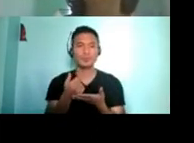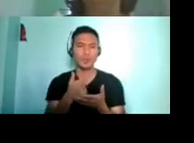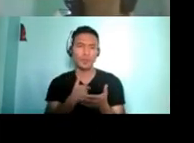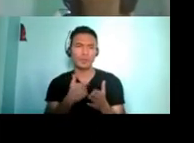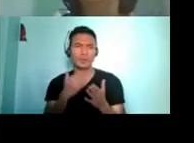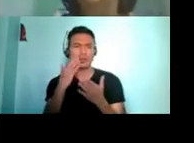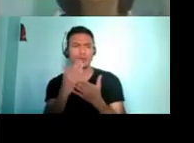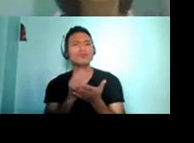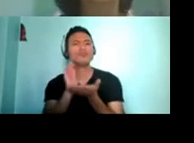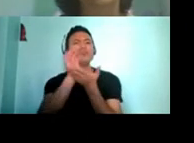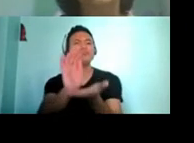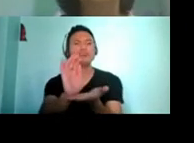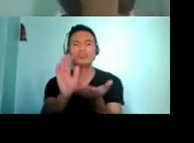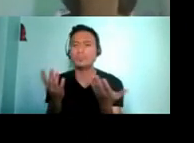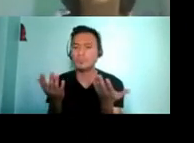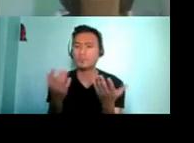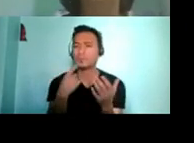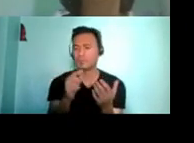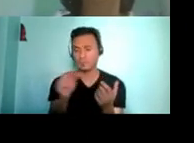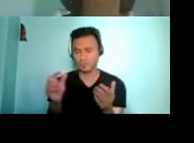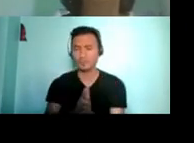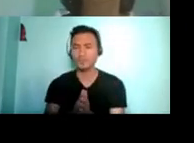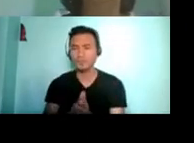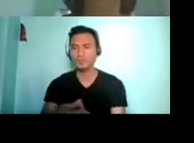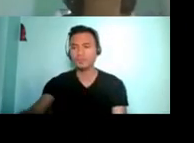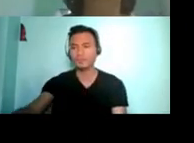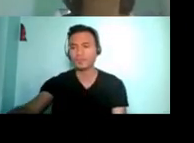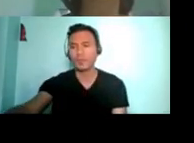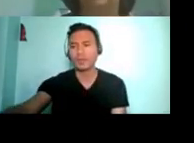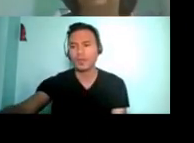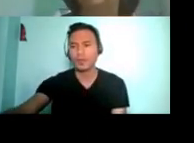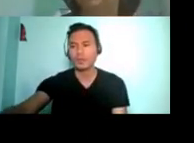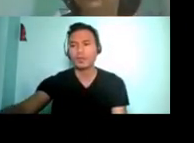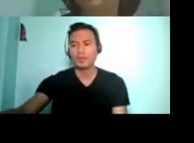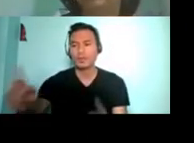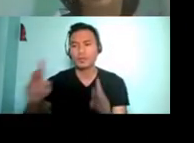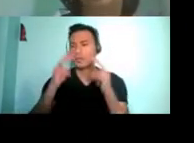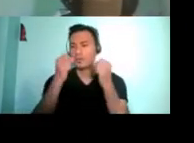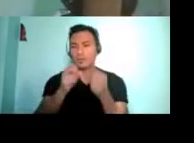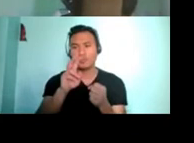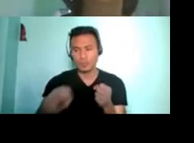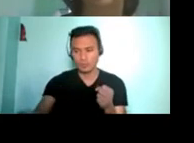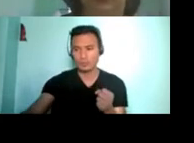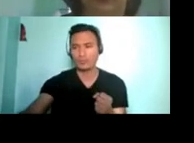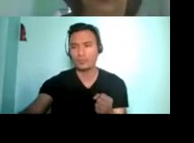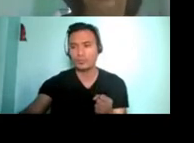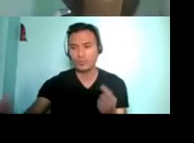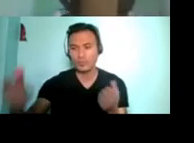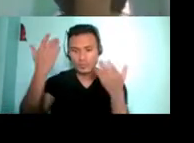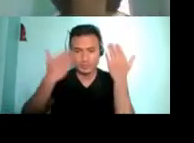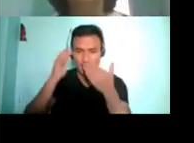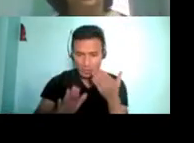चाहिँ कसैलाई सहयोग गर्नु पर्यो भने चाहिँ के गर्ने त, होइन? सम्पर्कमा रहने, जसलाई हिंसा परिरहेको छ उनीहरूको सम्पर्कमा